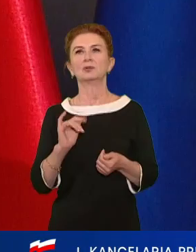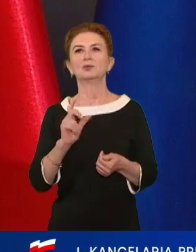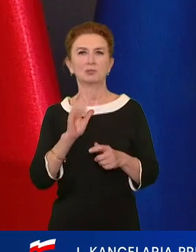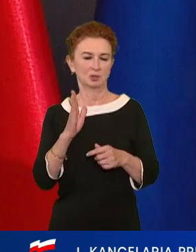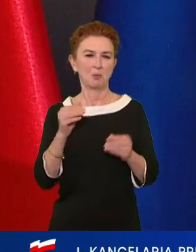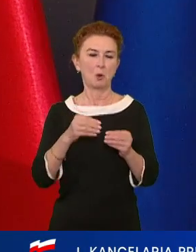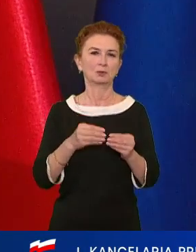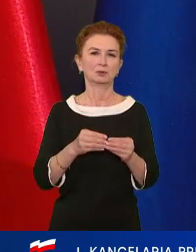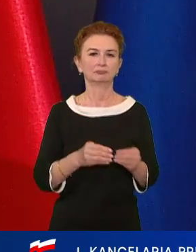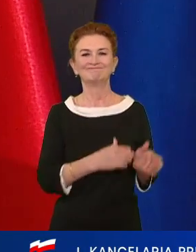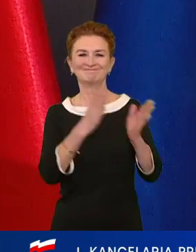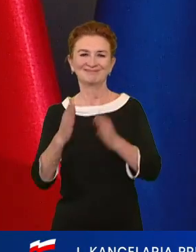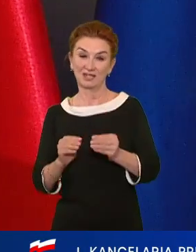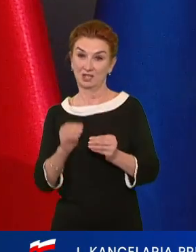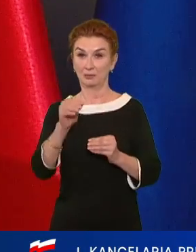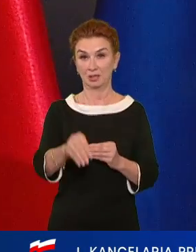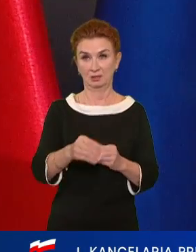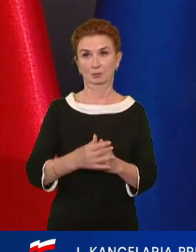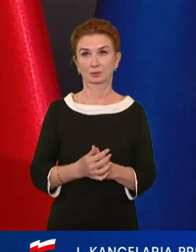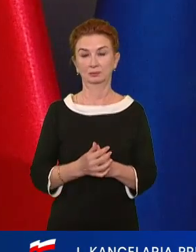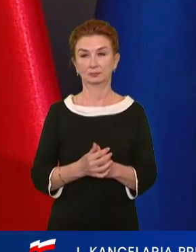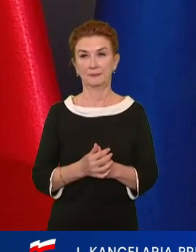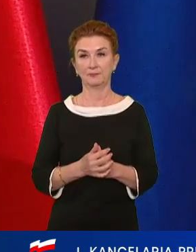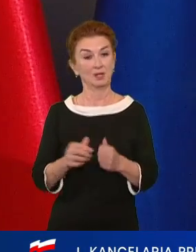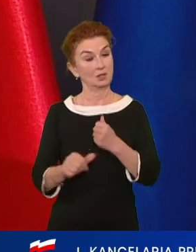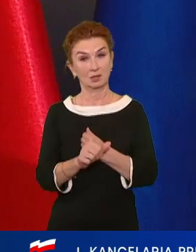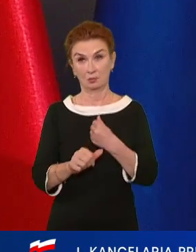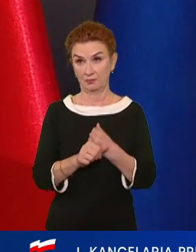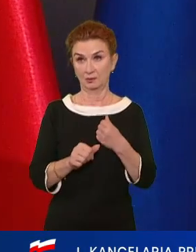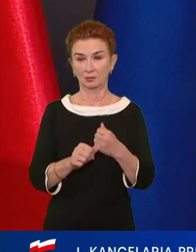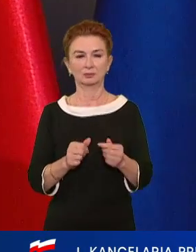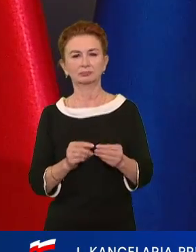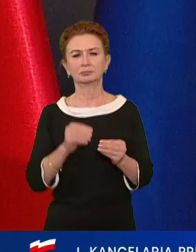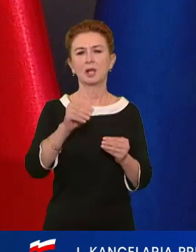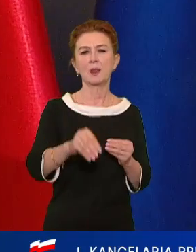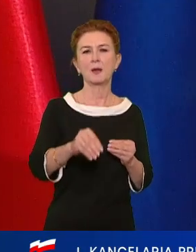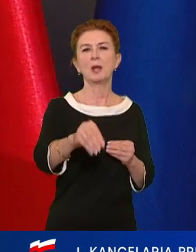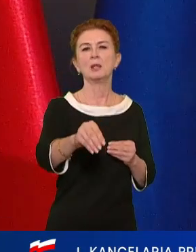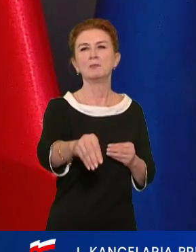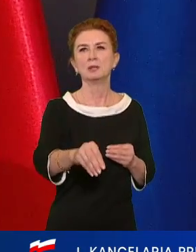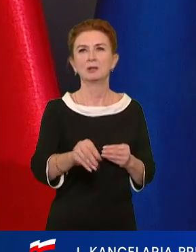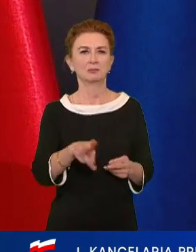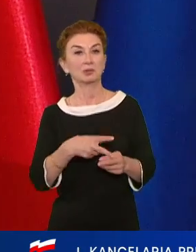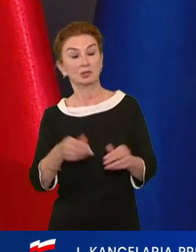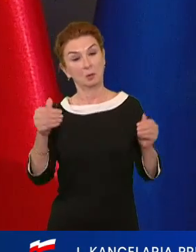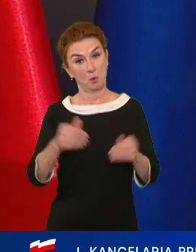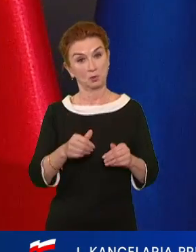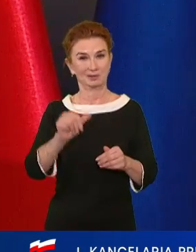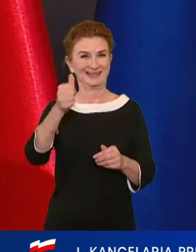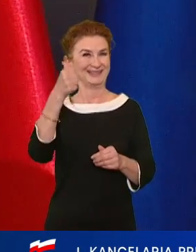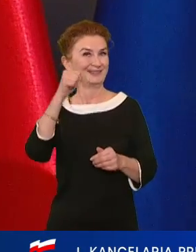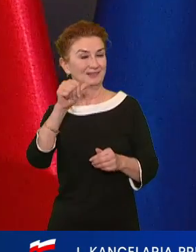przejść do następnego etapu związku z tym te odstępy pomiędzy atakami będą mogły być tak jak pani premier powiedziała tydzień a czasami 3